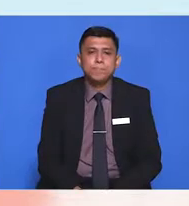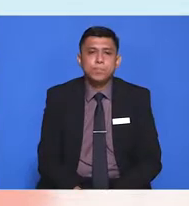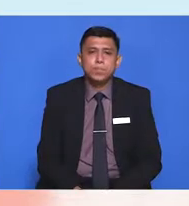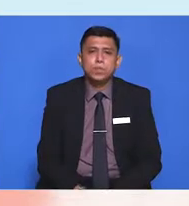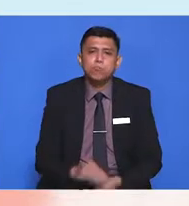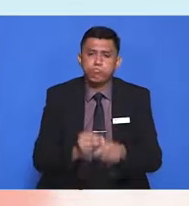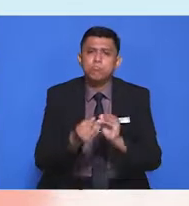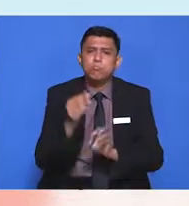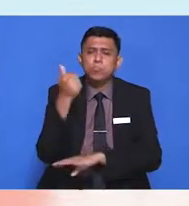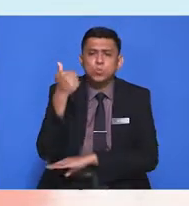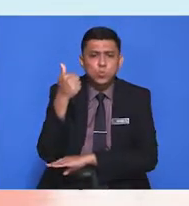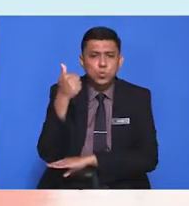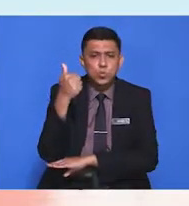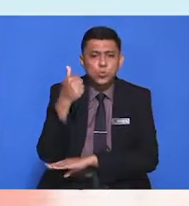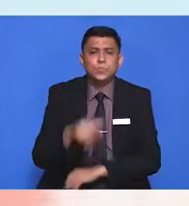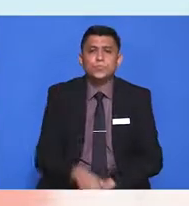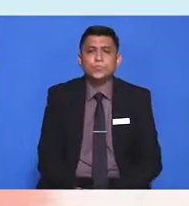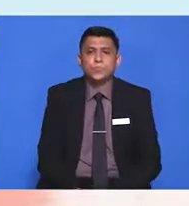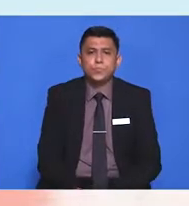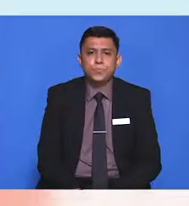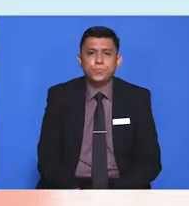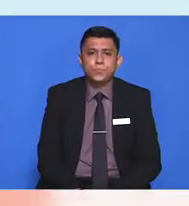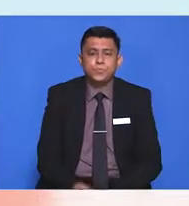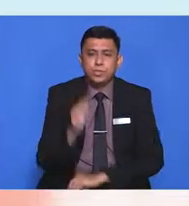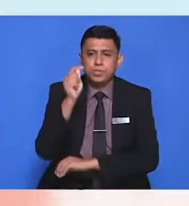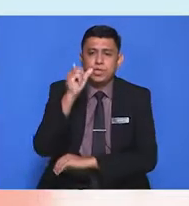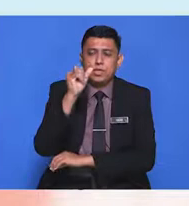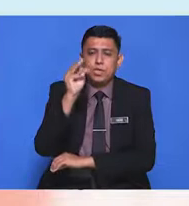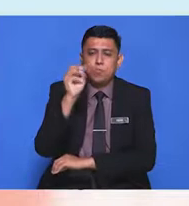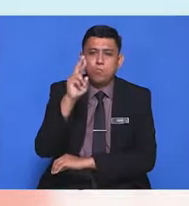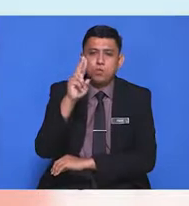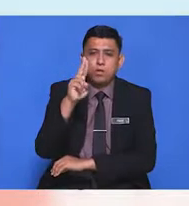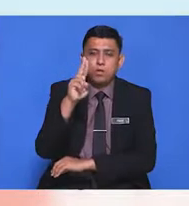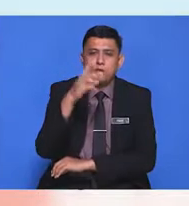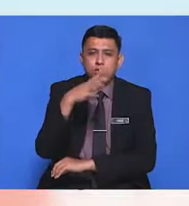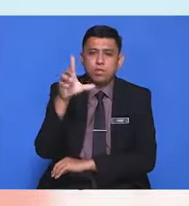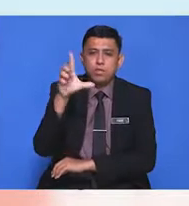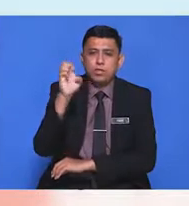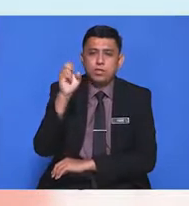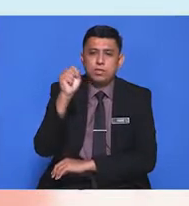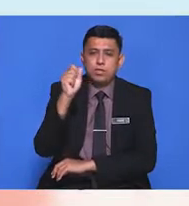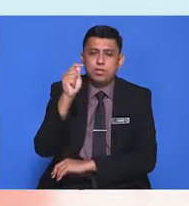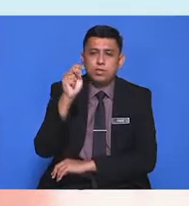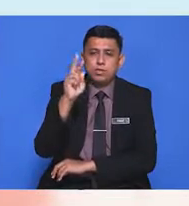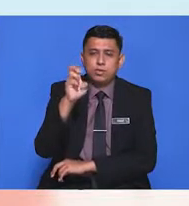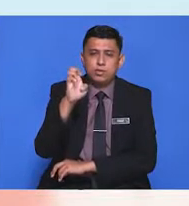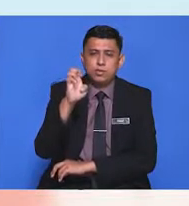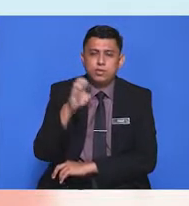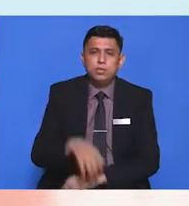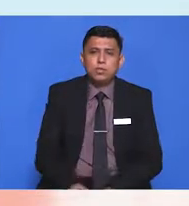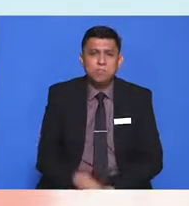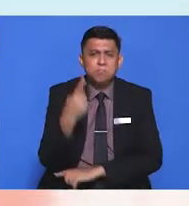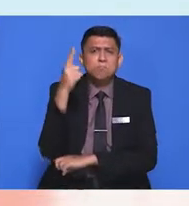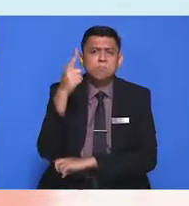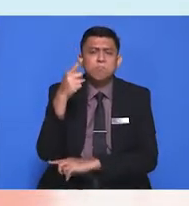Nyatakan nama negara Asia Tenggara bagi label 10. Timor Leste. Dan nyatakan nama negara Asia Tenggara bagi label